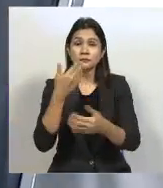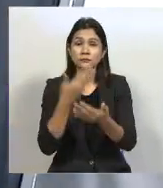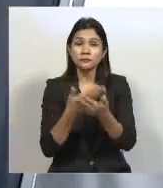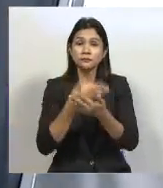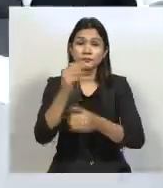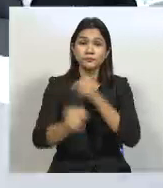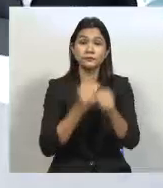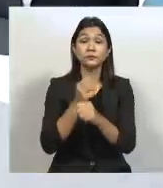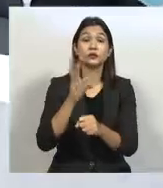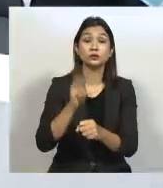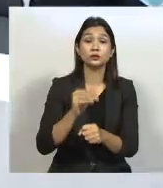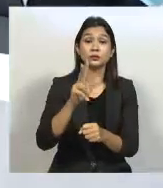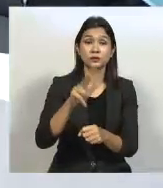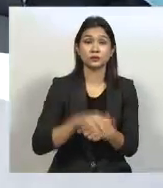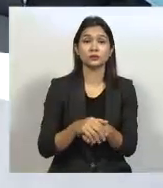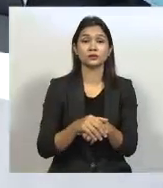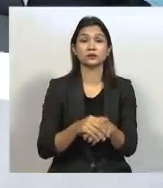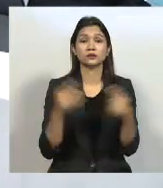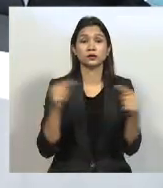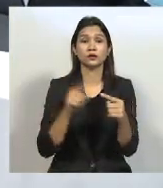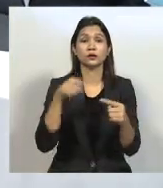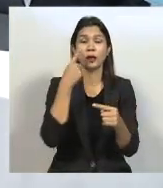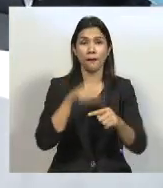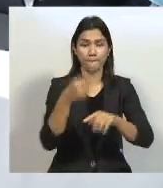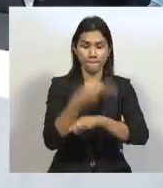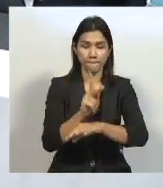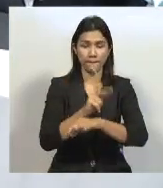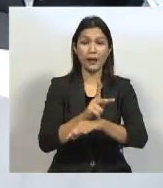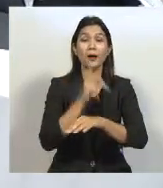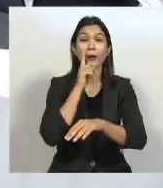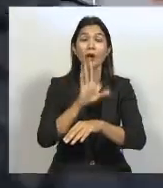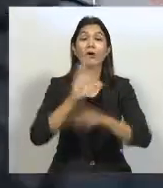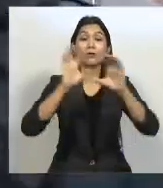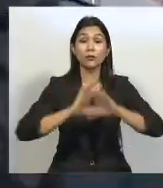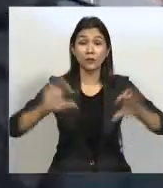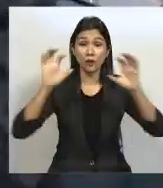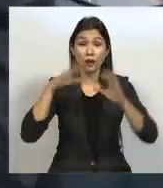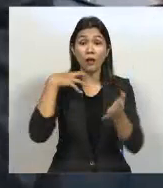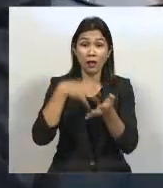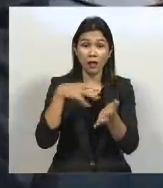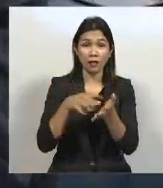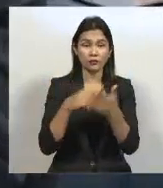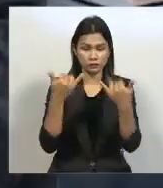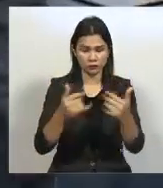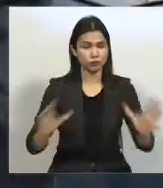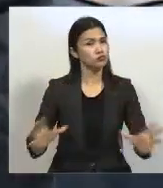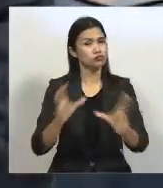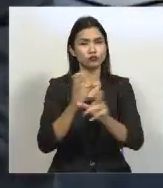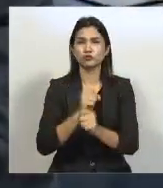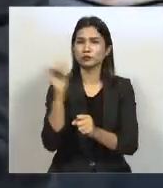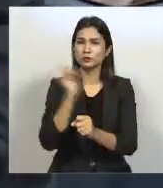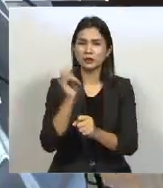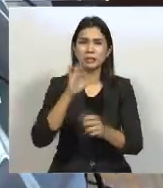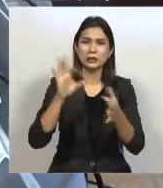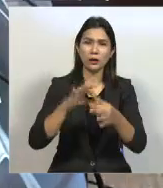ำปี2563โดยนายวิรัตรัตนเศรษฐ์ประธานวิปรัฐบาลก็บอกนะคะว่าขณะนี้เนี่ยยังไม่ได้ข้อสรุปใน